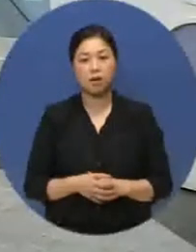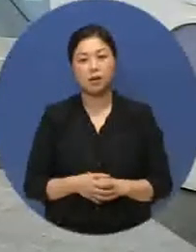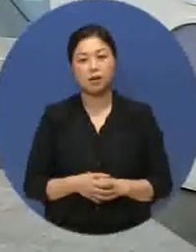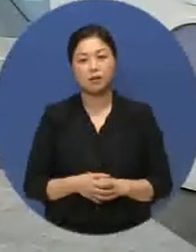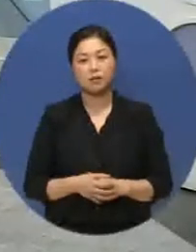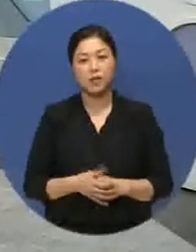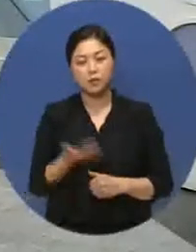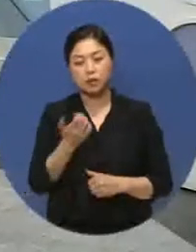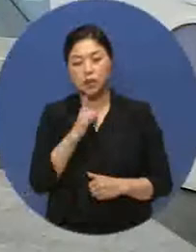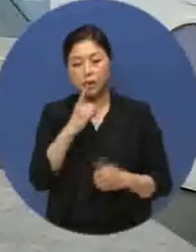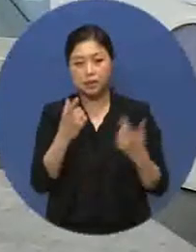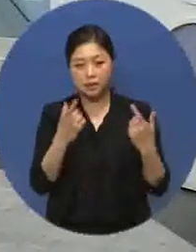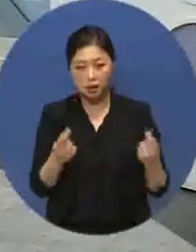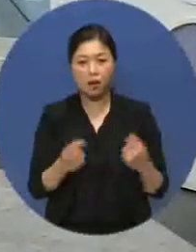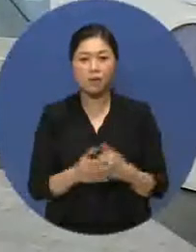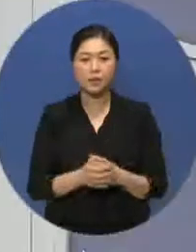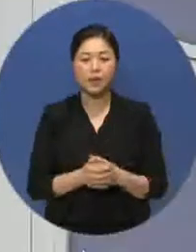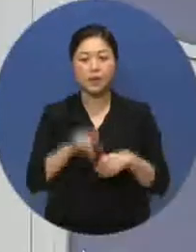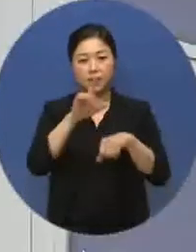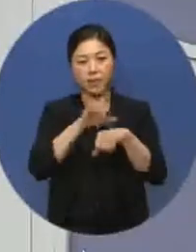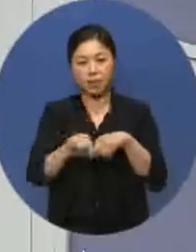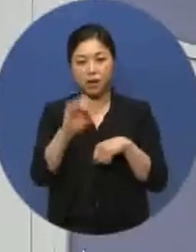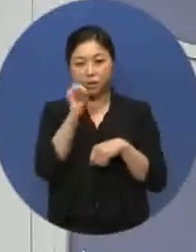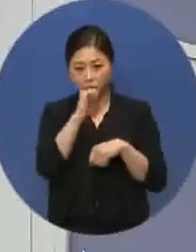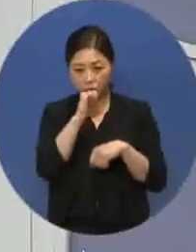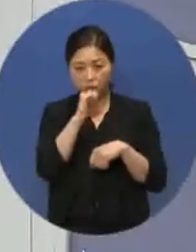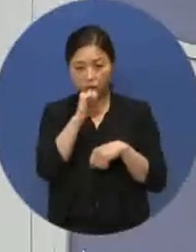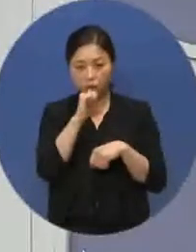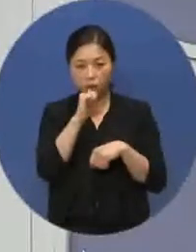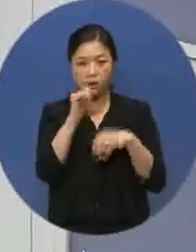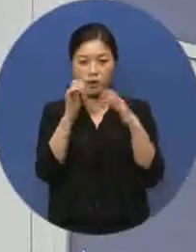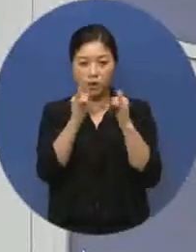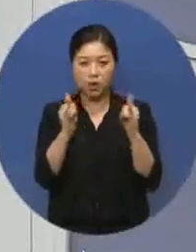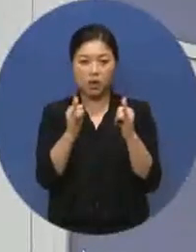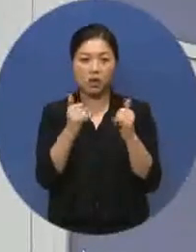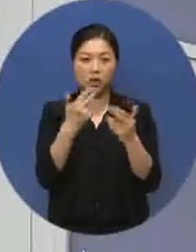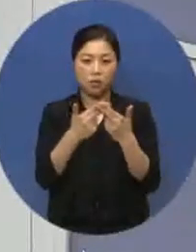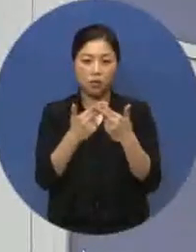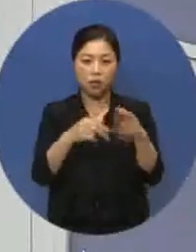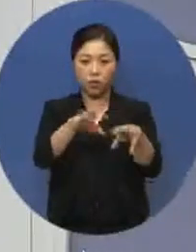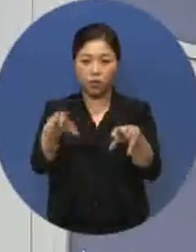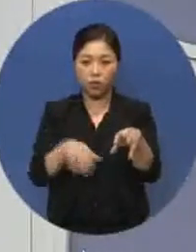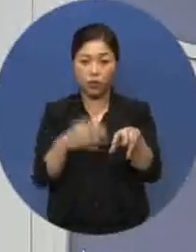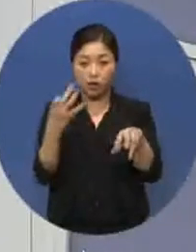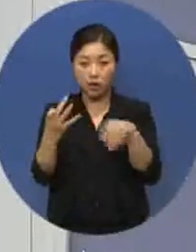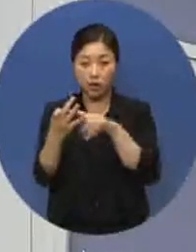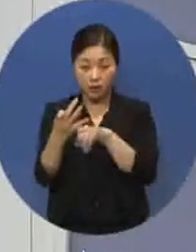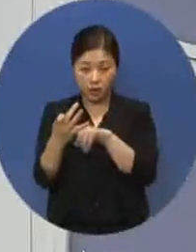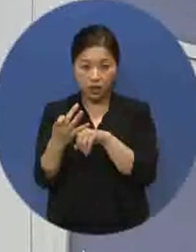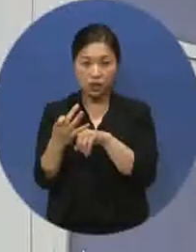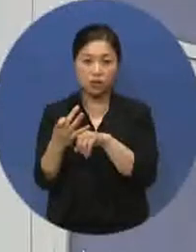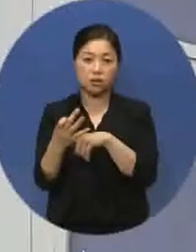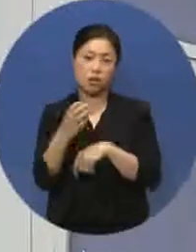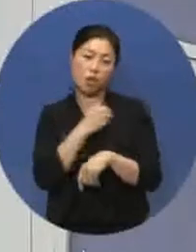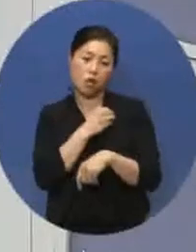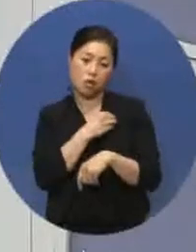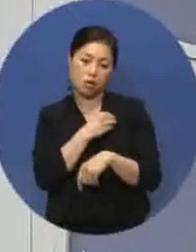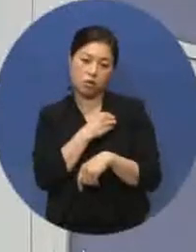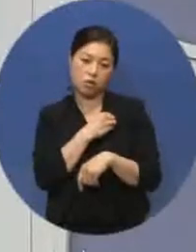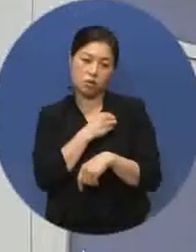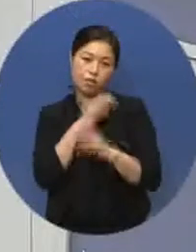아까 말씀드린 14개의 지방회에서 예. 그 각 지방의 소속 회원수에다가 일정액을 곱한 분담금이라는